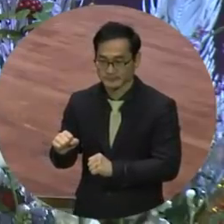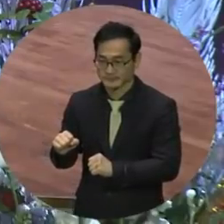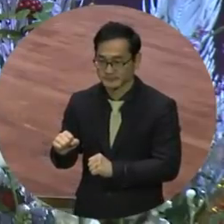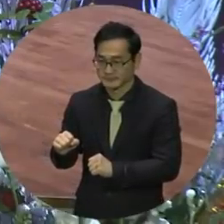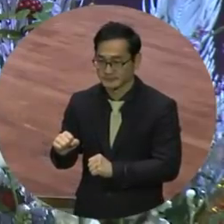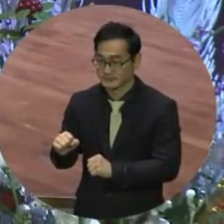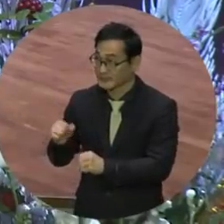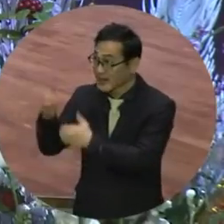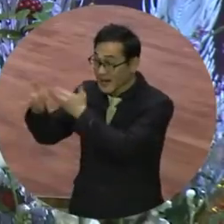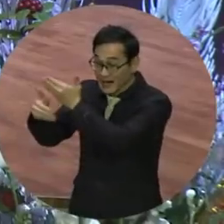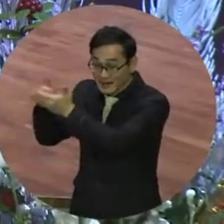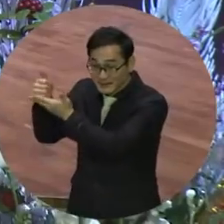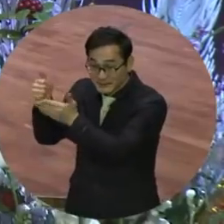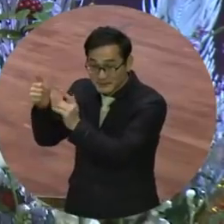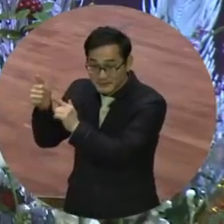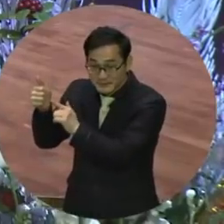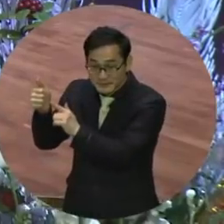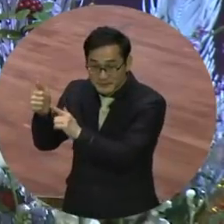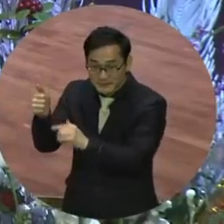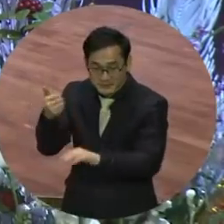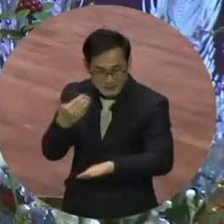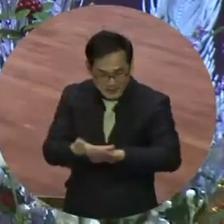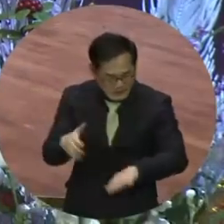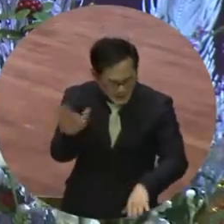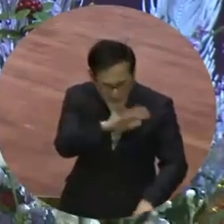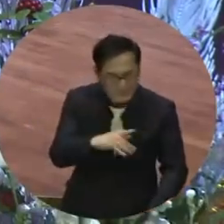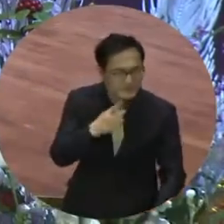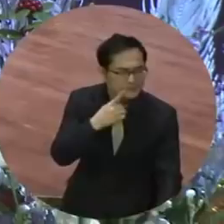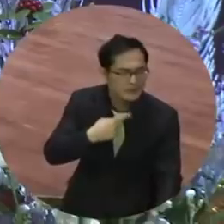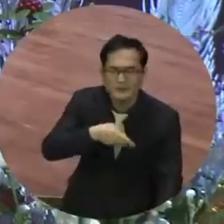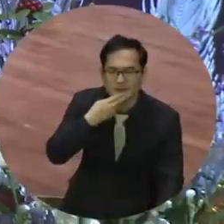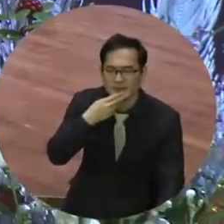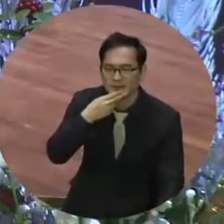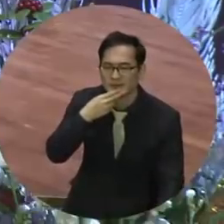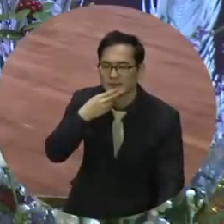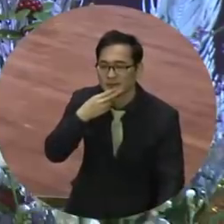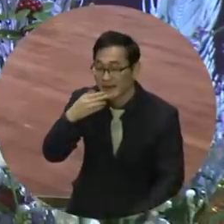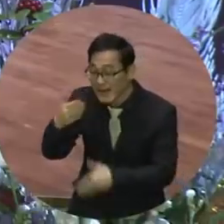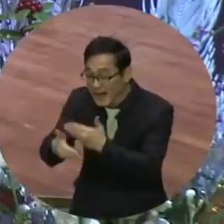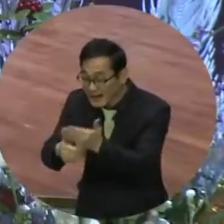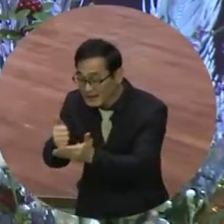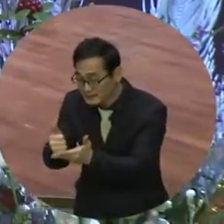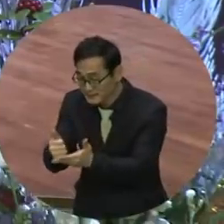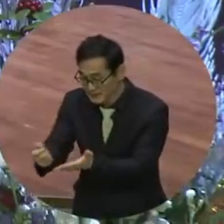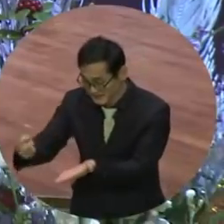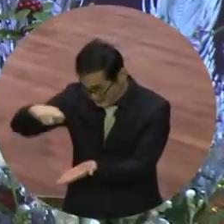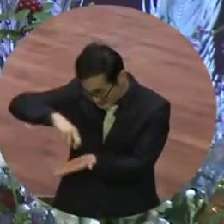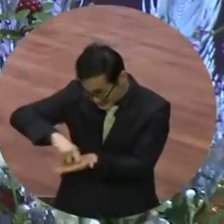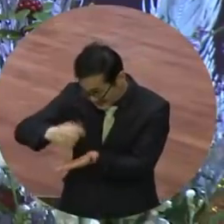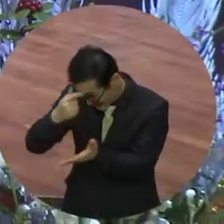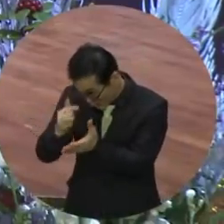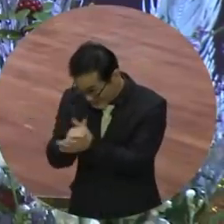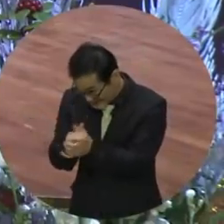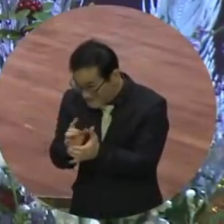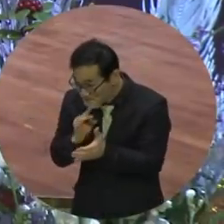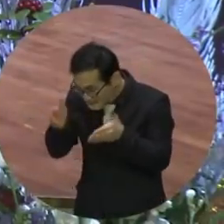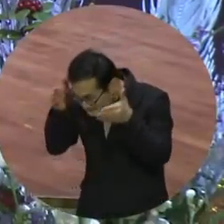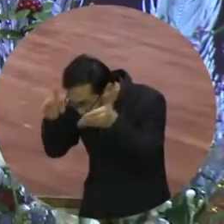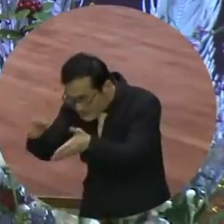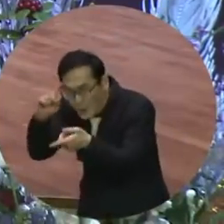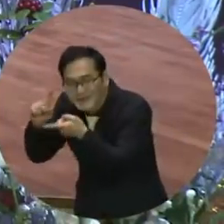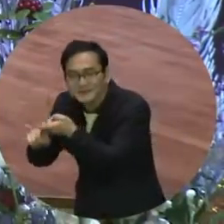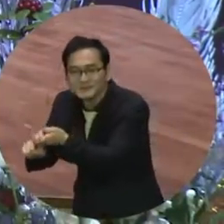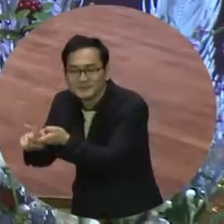하나님은요 다른 거 하나도 관심 없어요. 하나님 앞에 나와 언약 잡고 기도하는 사람에게만 관심이